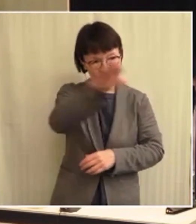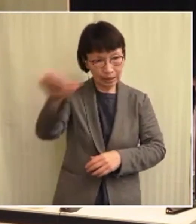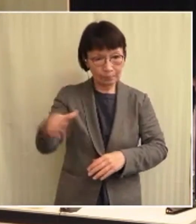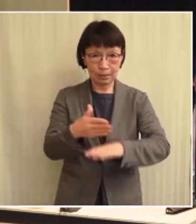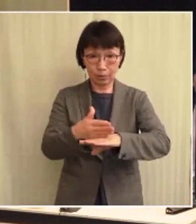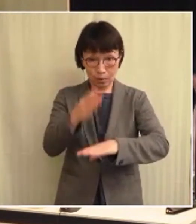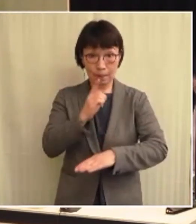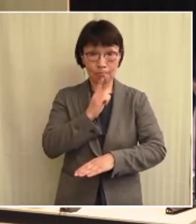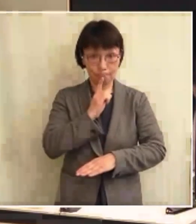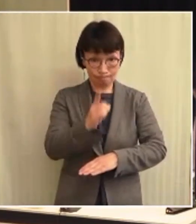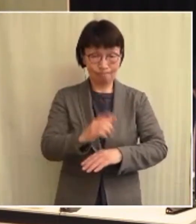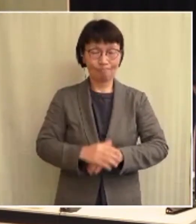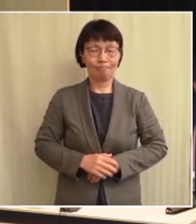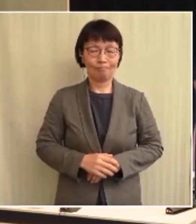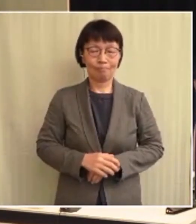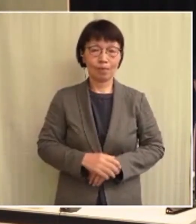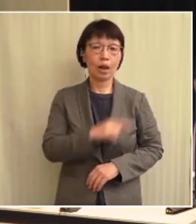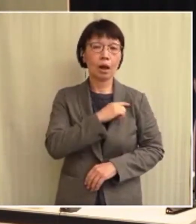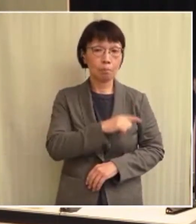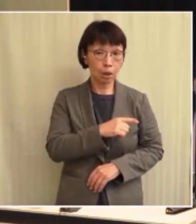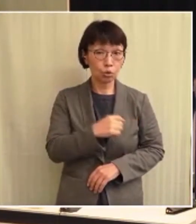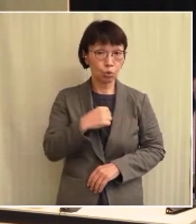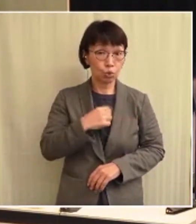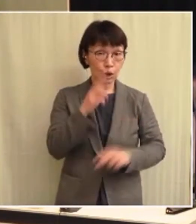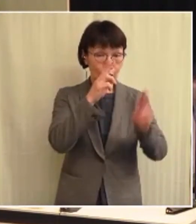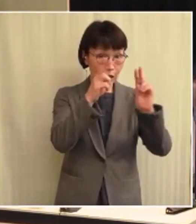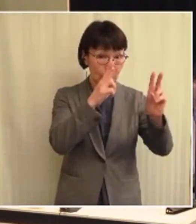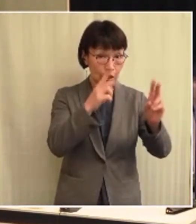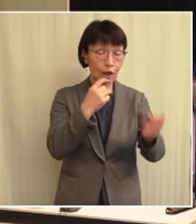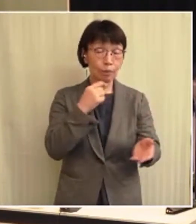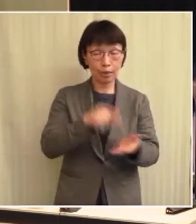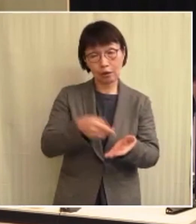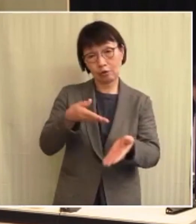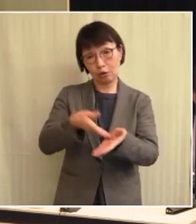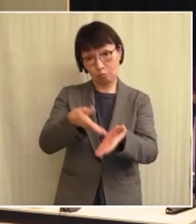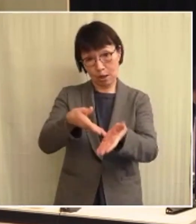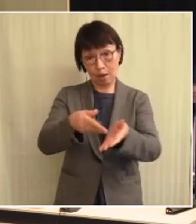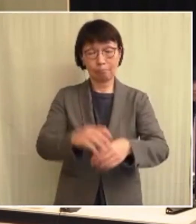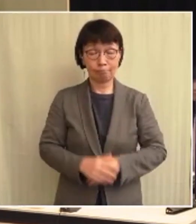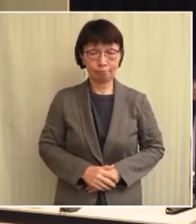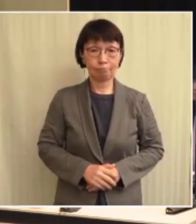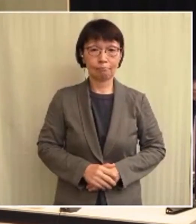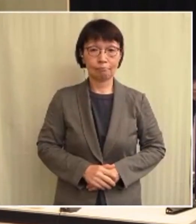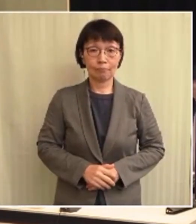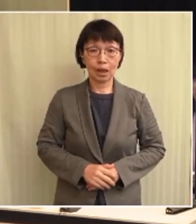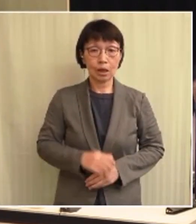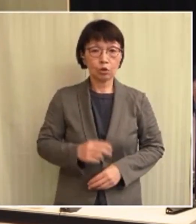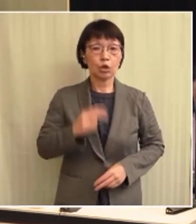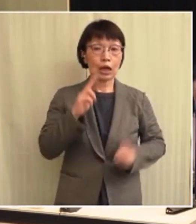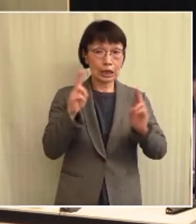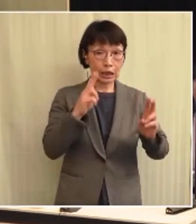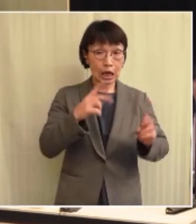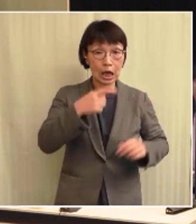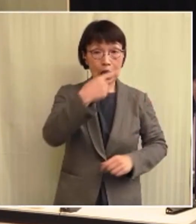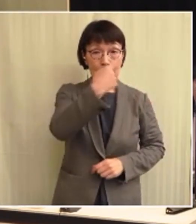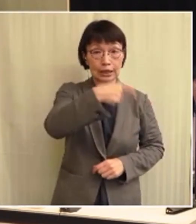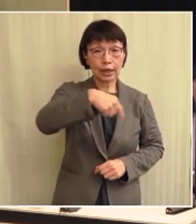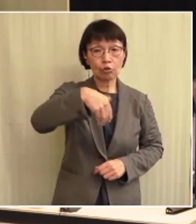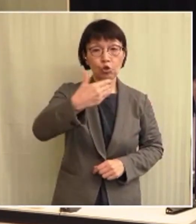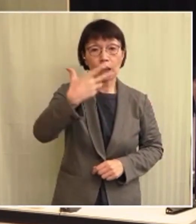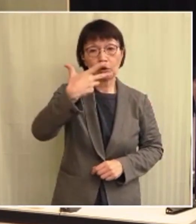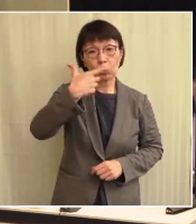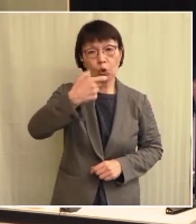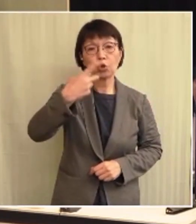し上げます。最初に当社について簡単にご説明させていただきたいと思います。当社1962年の8